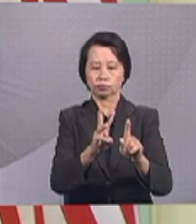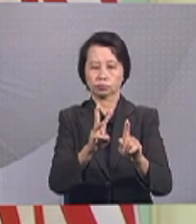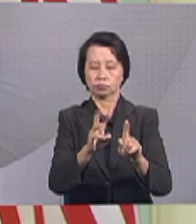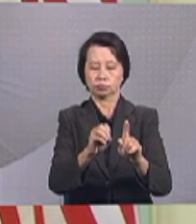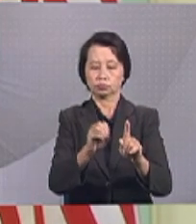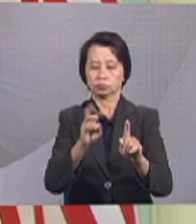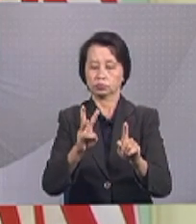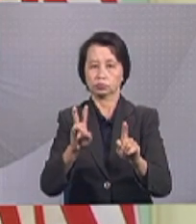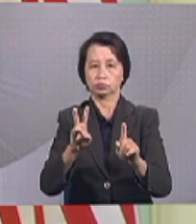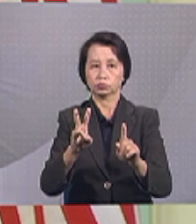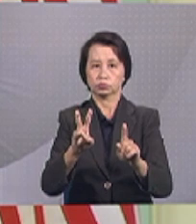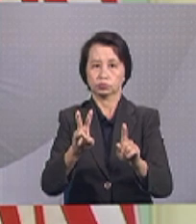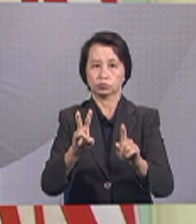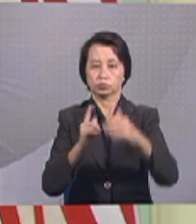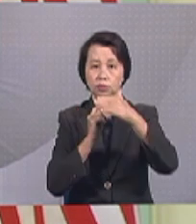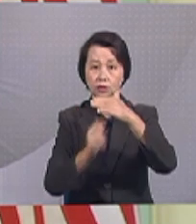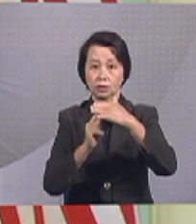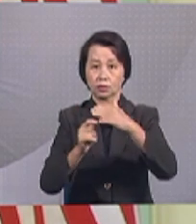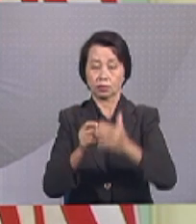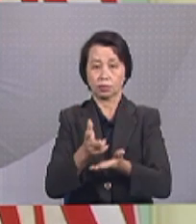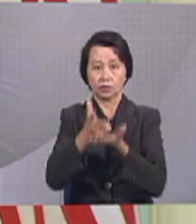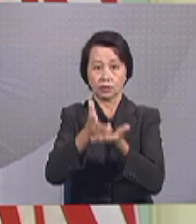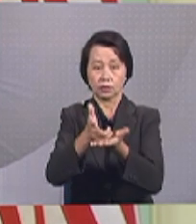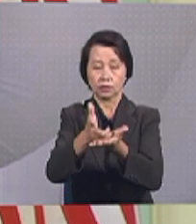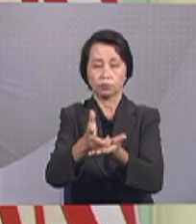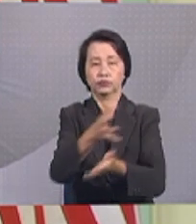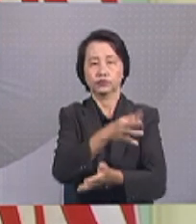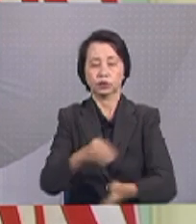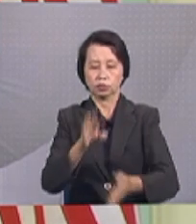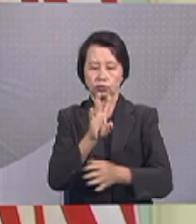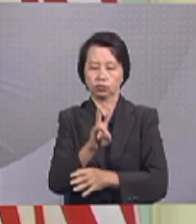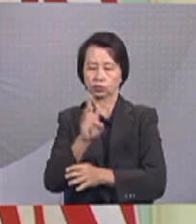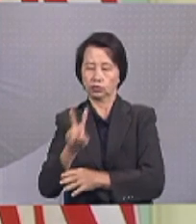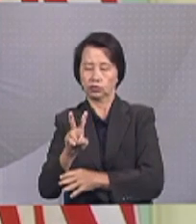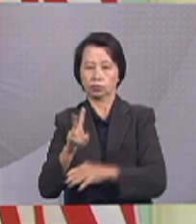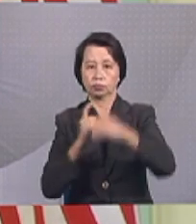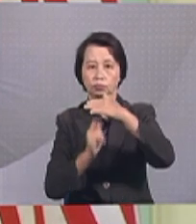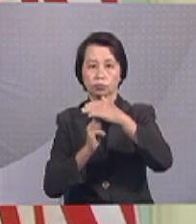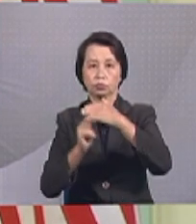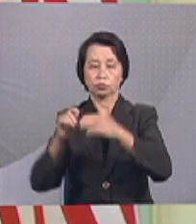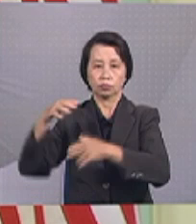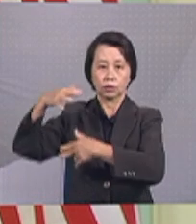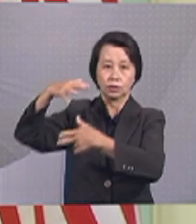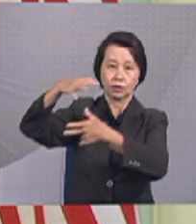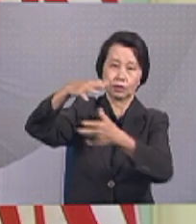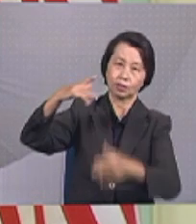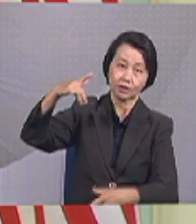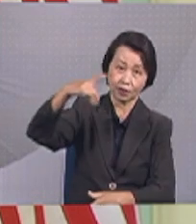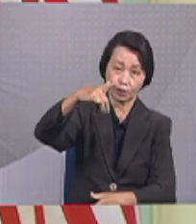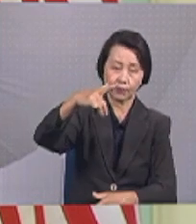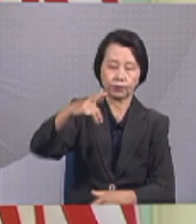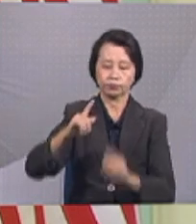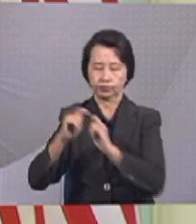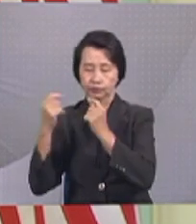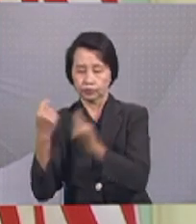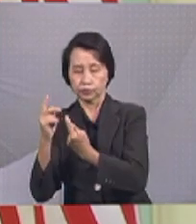167 terminal pengangkutan air dan 72 terminal pengangkutan udara. Pasukan Task